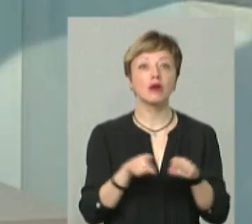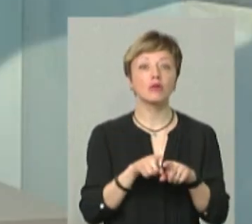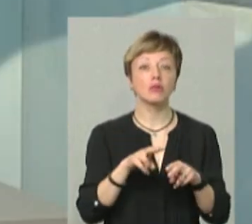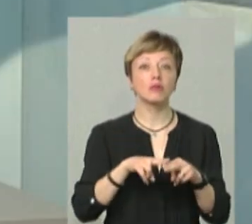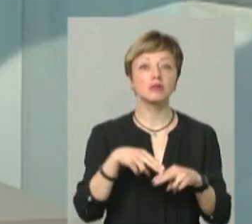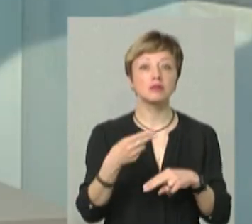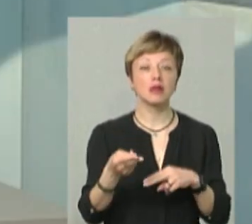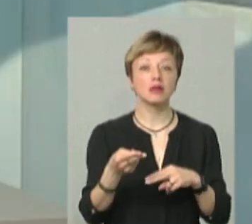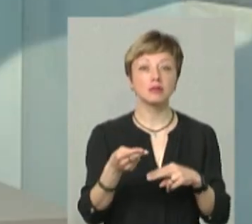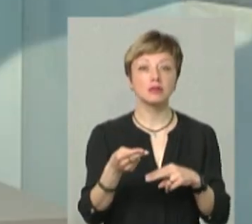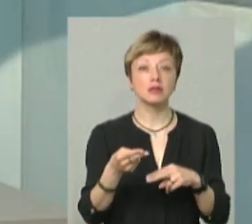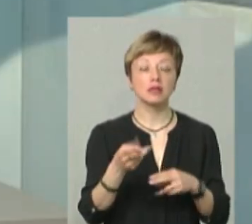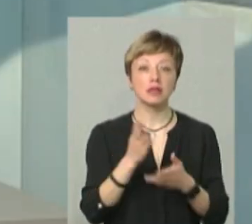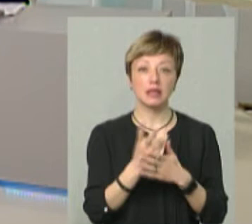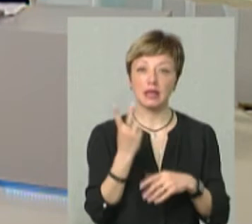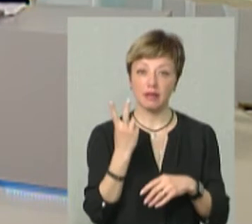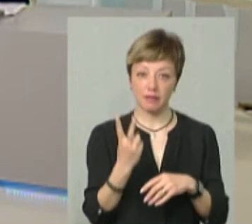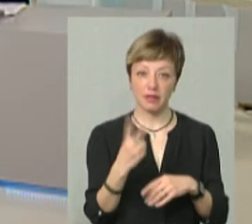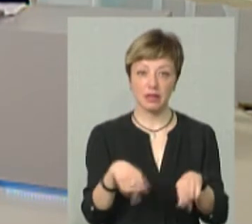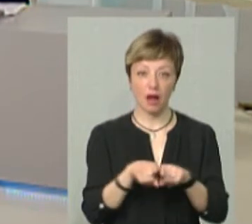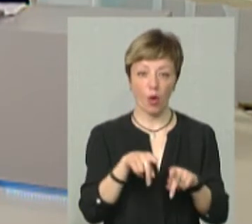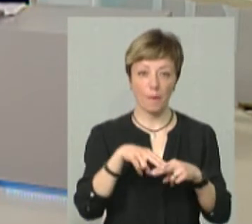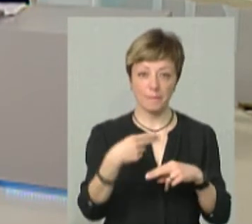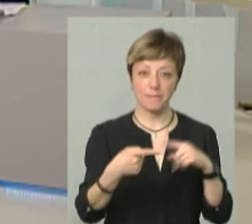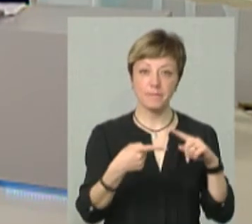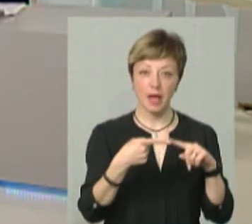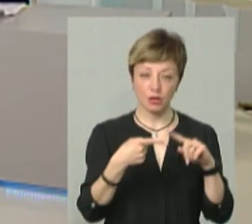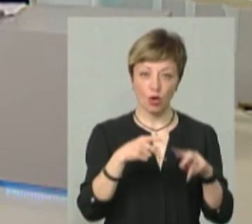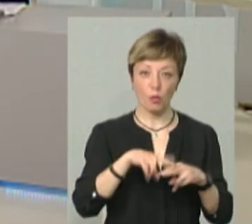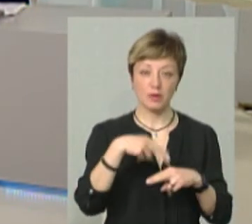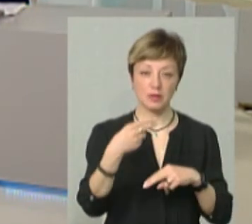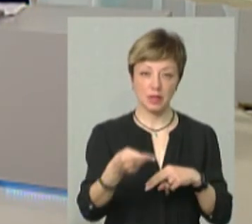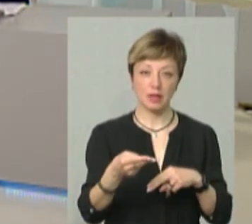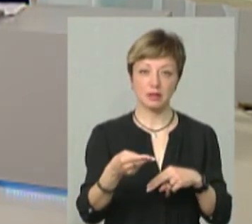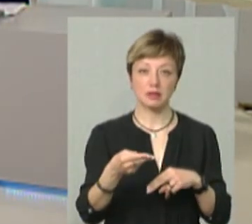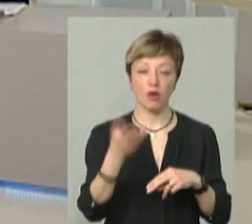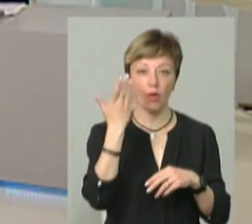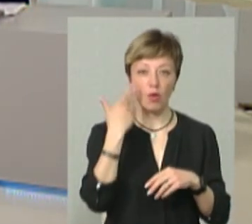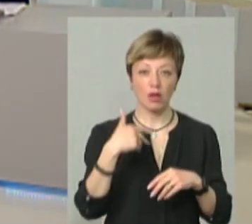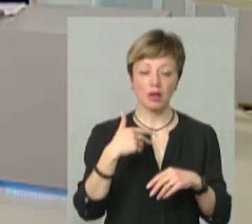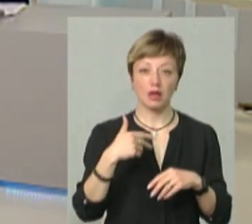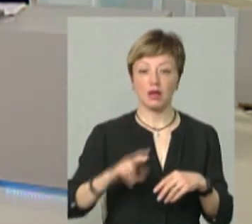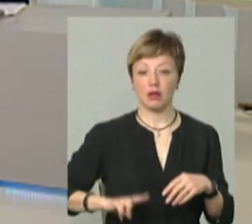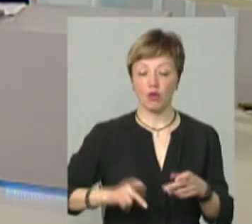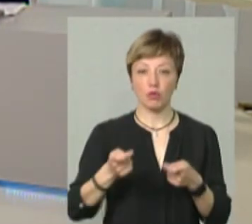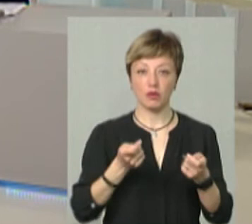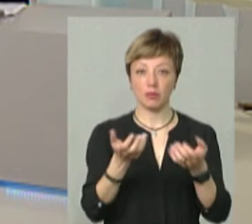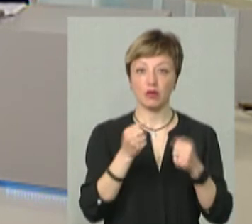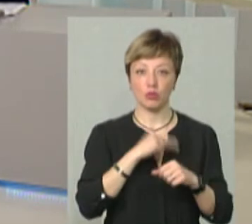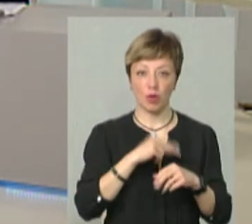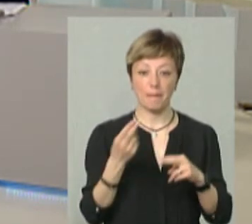компенсацію? Їх є дві таких компенсації. Перша компенсація – це коли роботодавець бере на